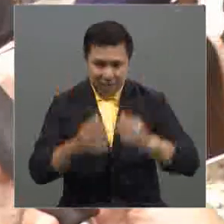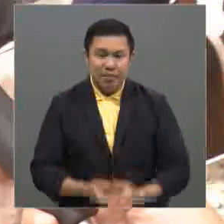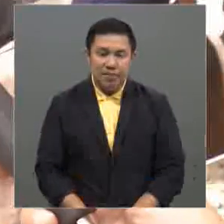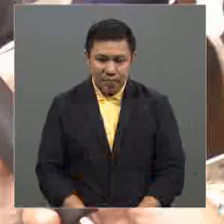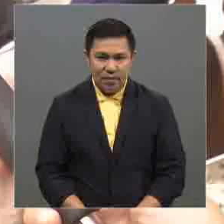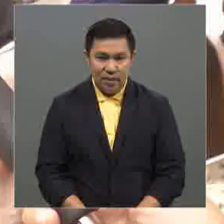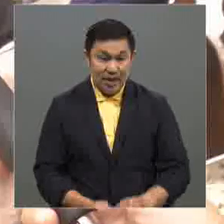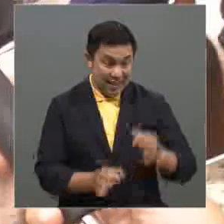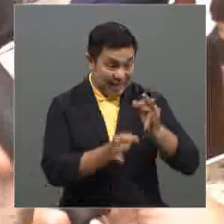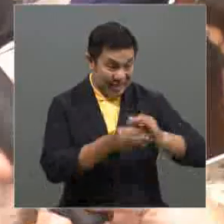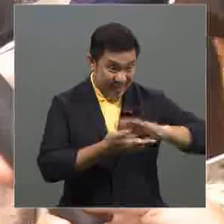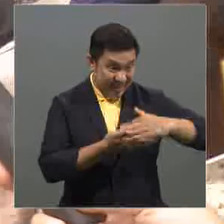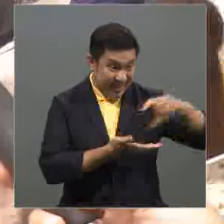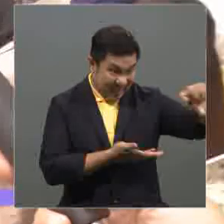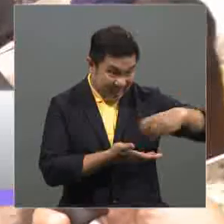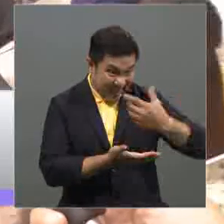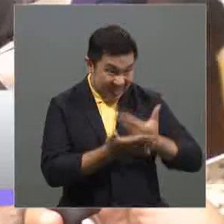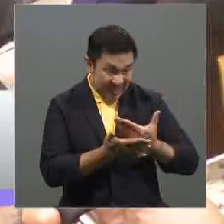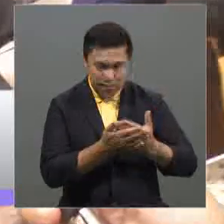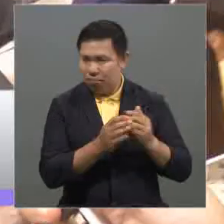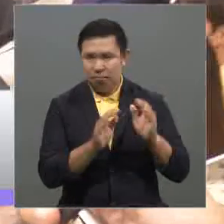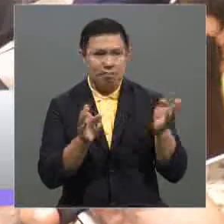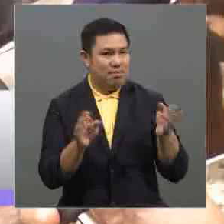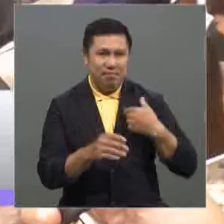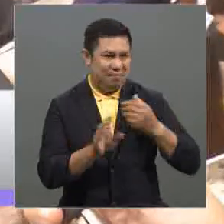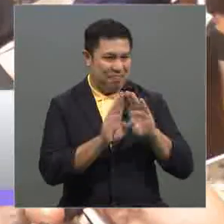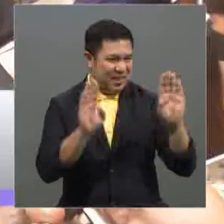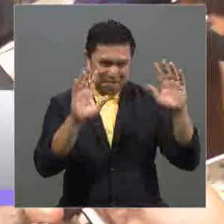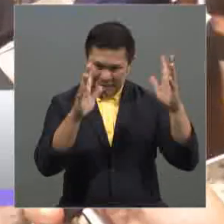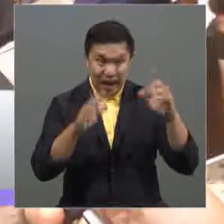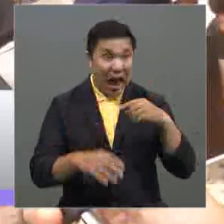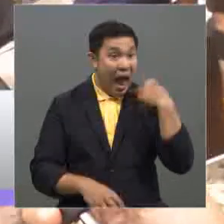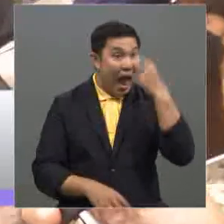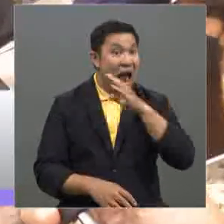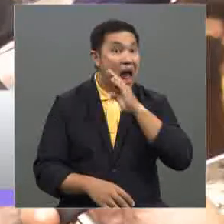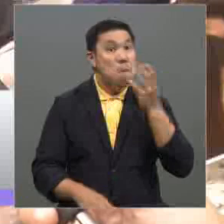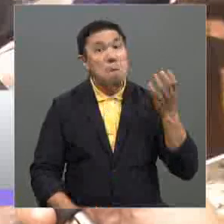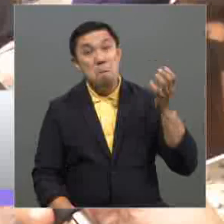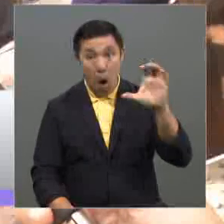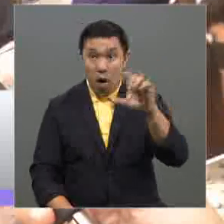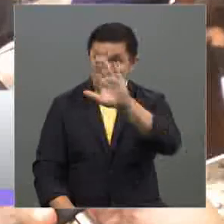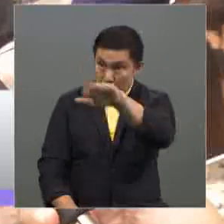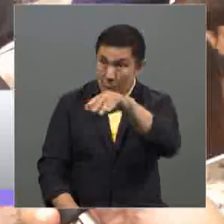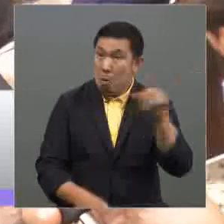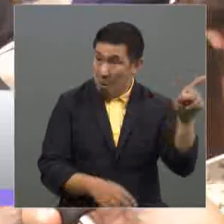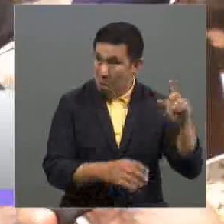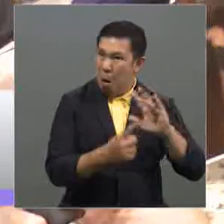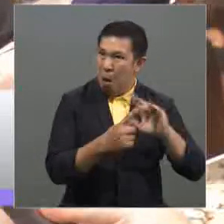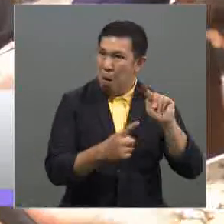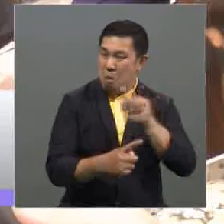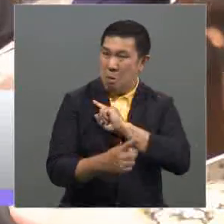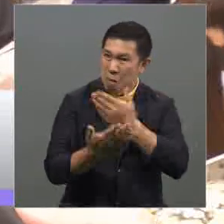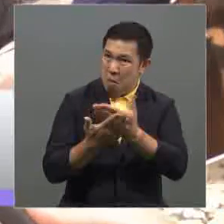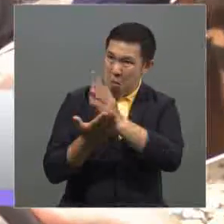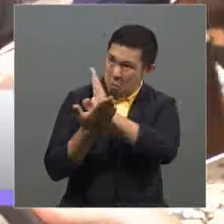เราไม่มีการเปิดบัญชีรับบริจาคเงินนะครับไม่มีเลยนะครับเพราะนั้นเนี่ยถ้ามีใครไปลงอะไรต่างว่าทางเขตเปิดบัญชีรับบริจ